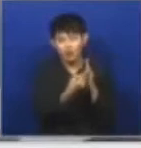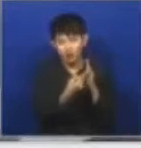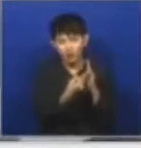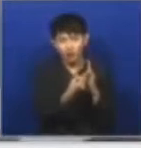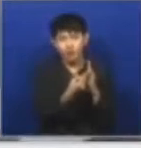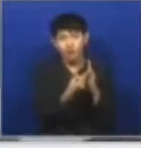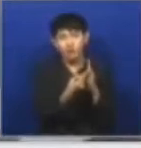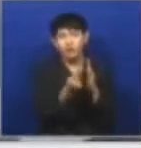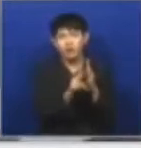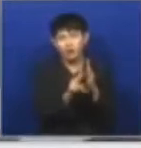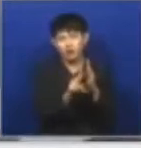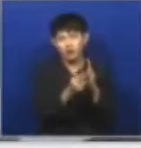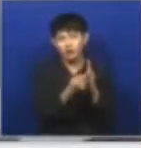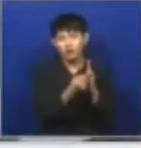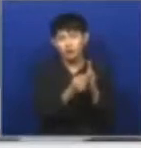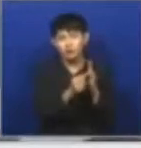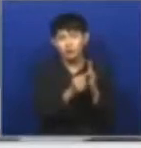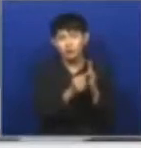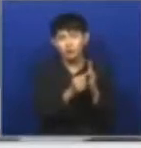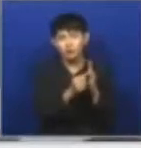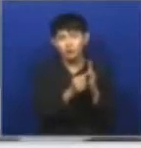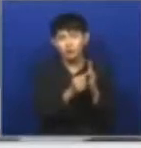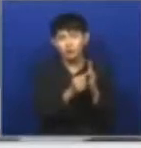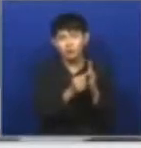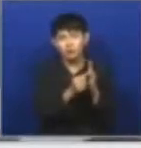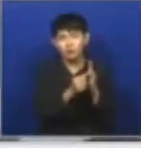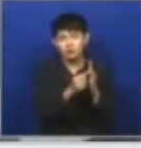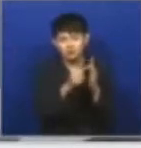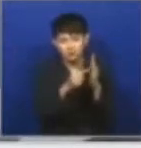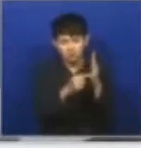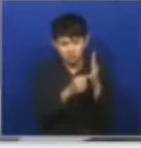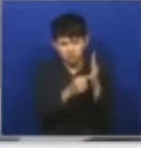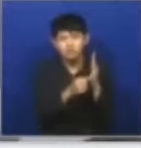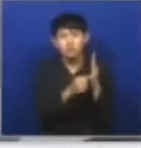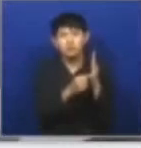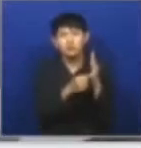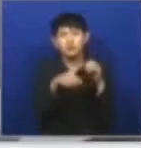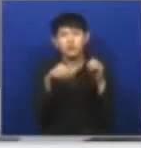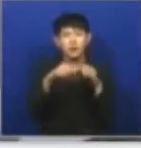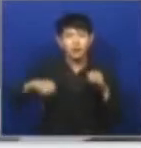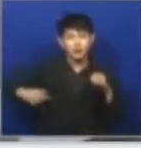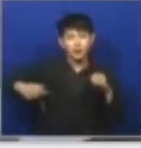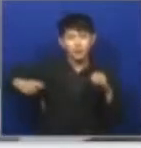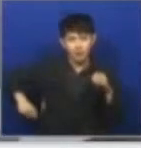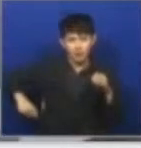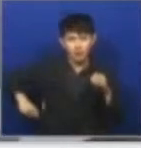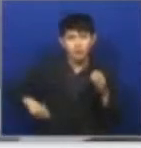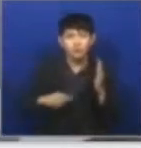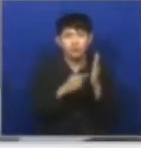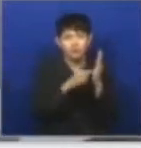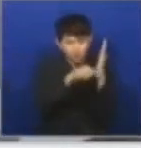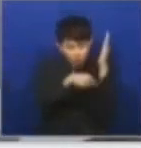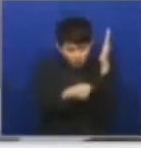ที่อีสานใต้ที่ติดต่อเขมรเลยลงไปถึงภาค